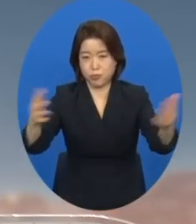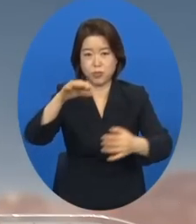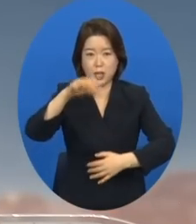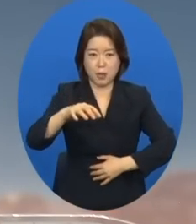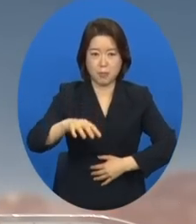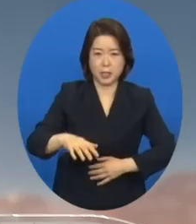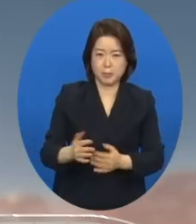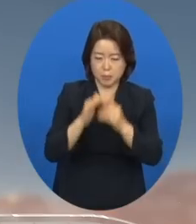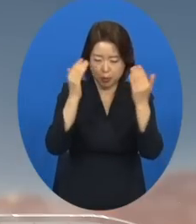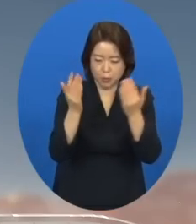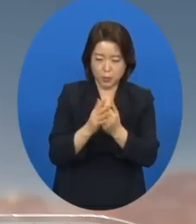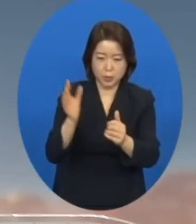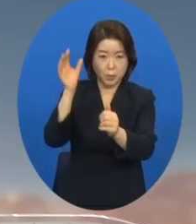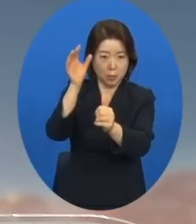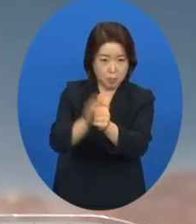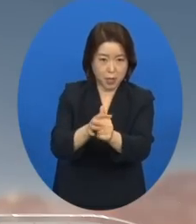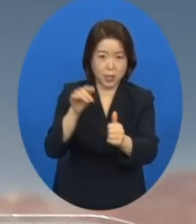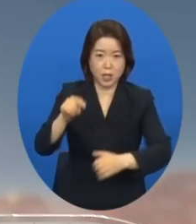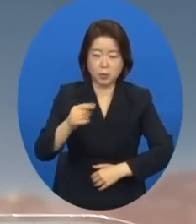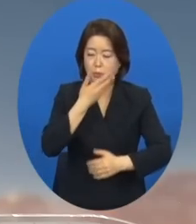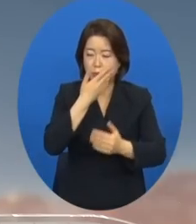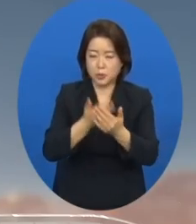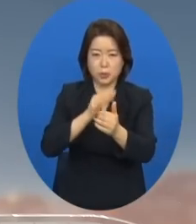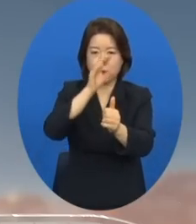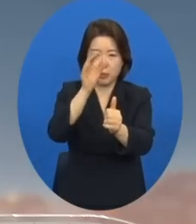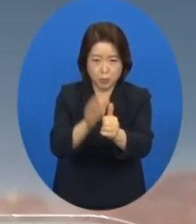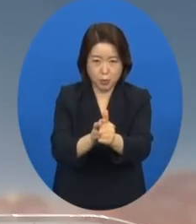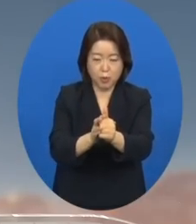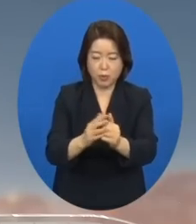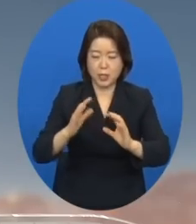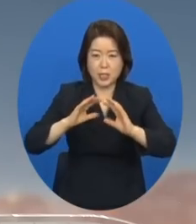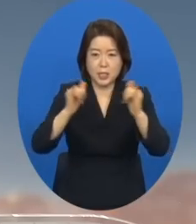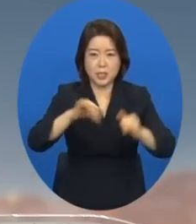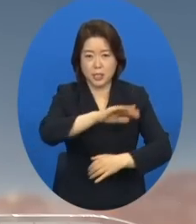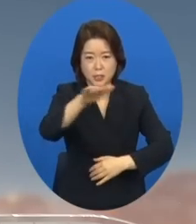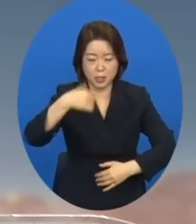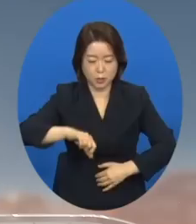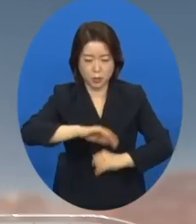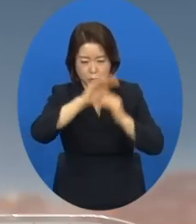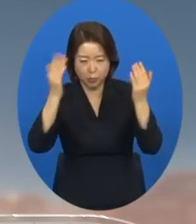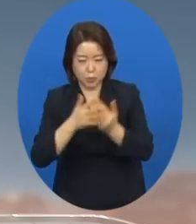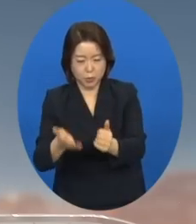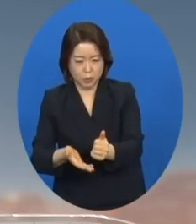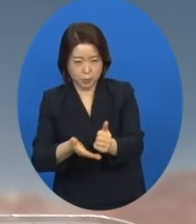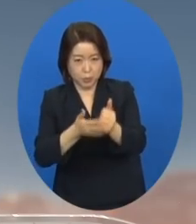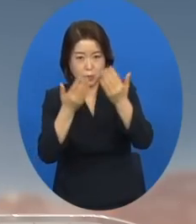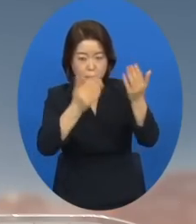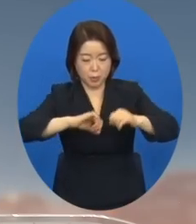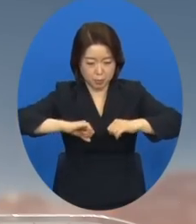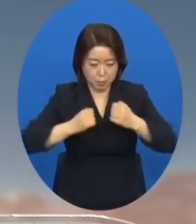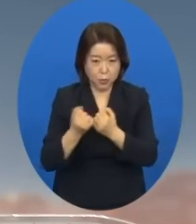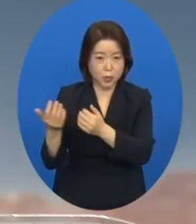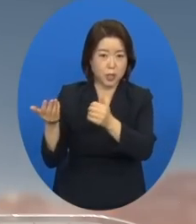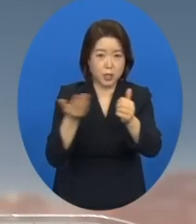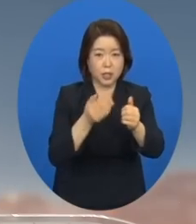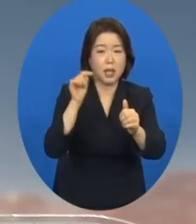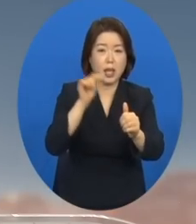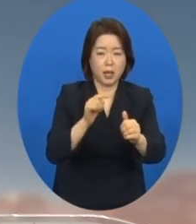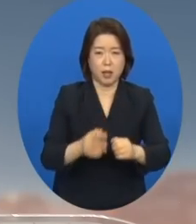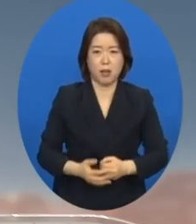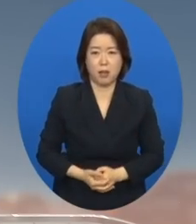너의 존귀를 그에게 돌려 이스라엘 자손을 온 회전을 그에게 복정케 하라 모세가 안순했지만 그를